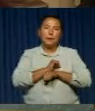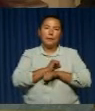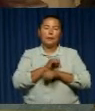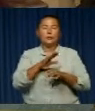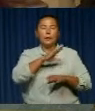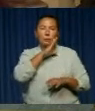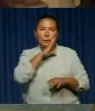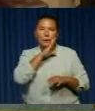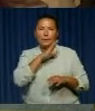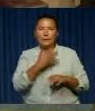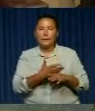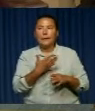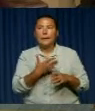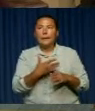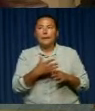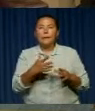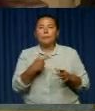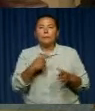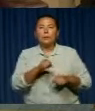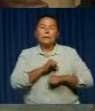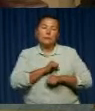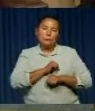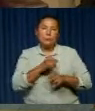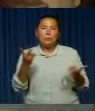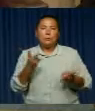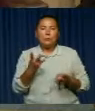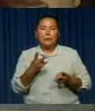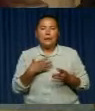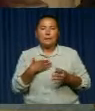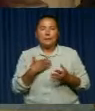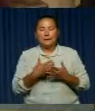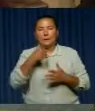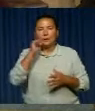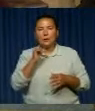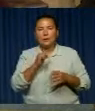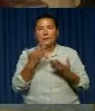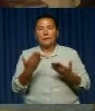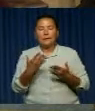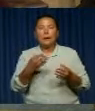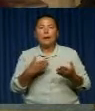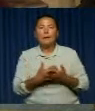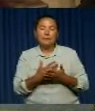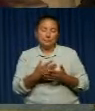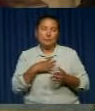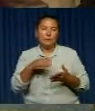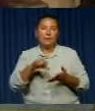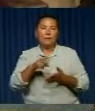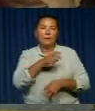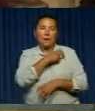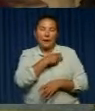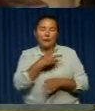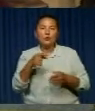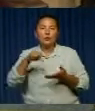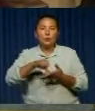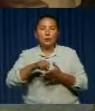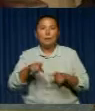жаттығулар. Тек жүрмей демалыс жаттығулар. Оның біздің әріптесіміз кеше күні сіздермен хабарласқан болатын реабилитациялық